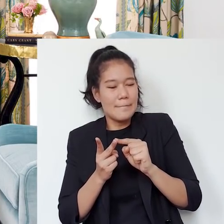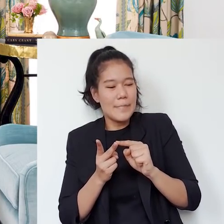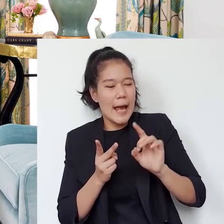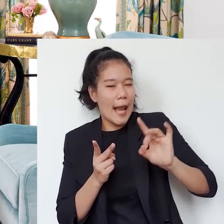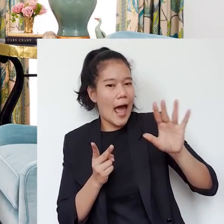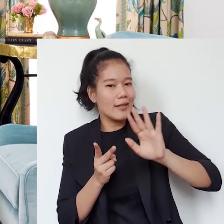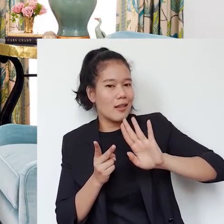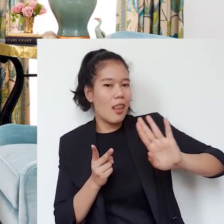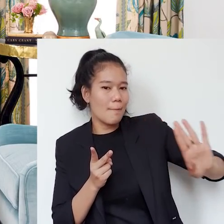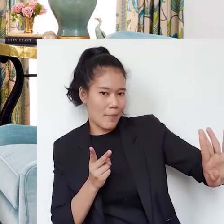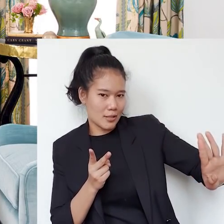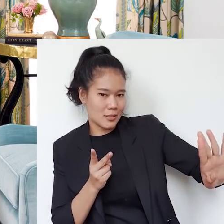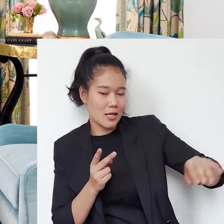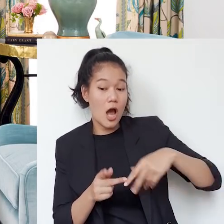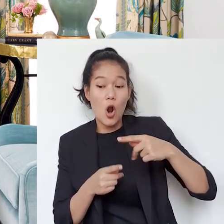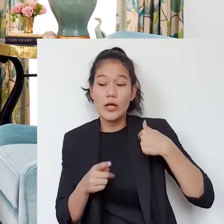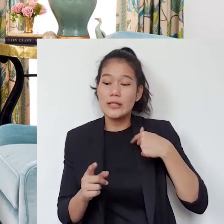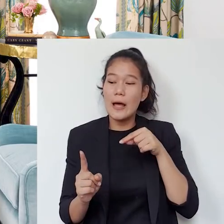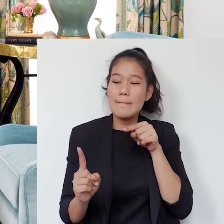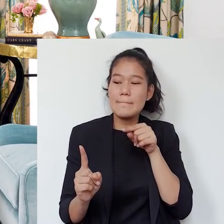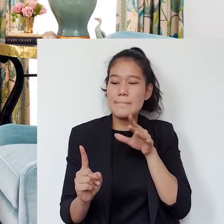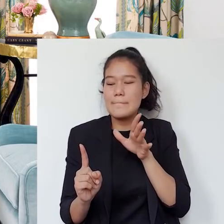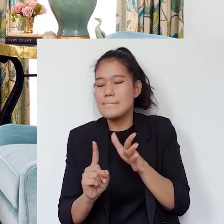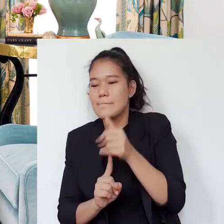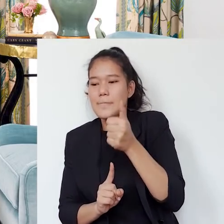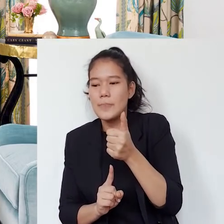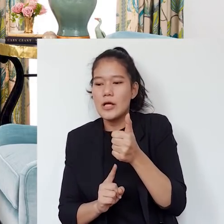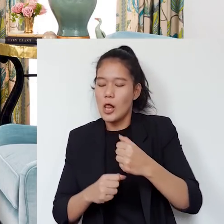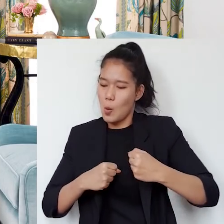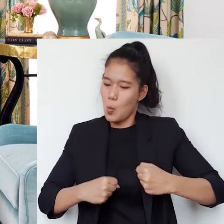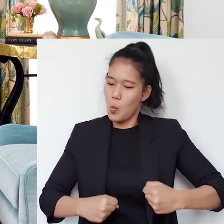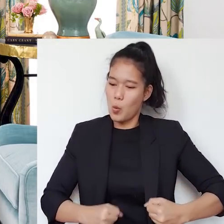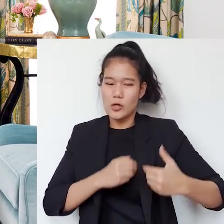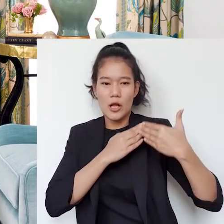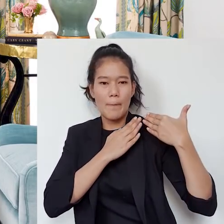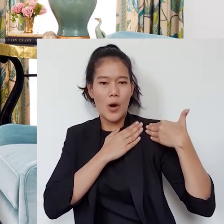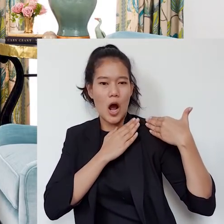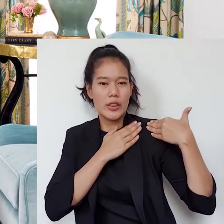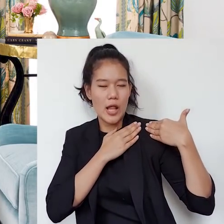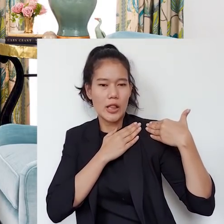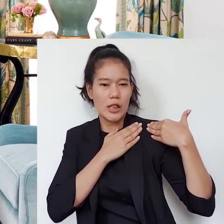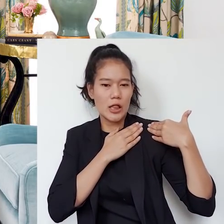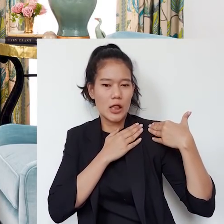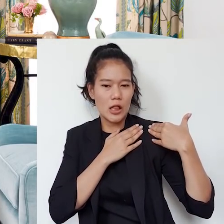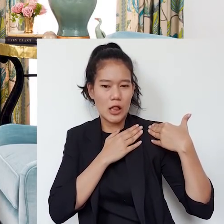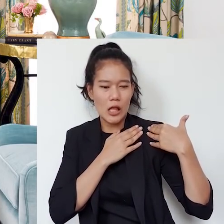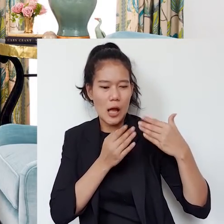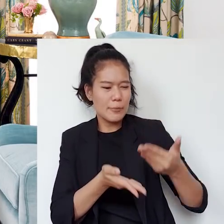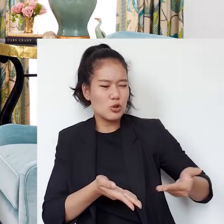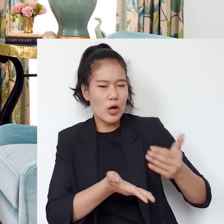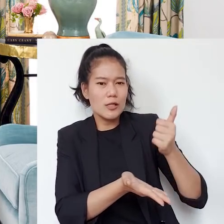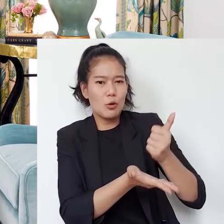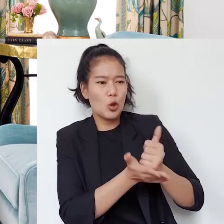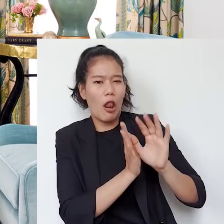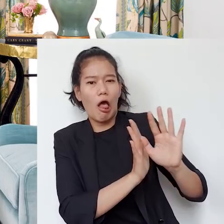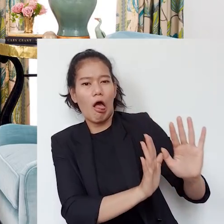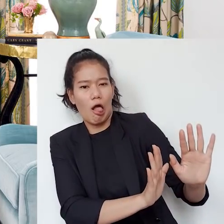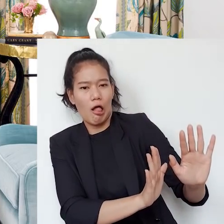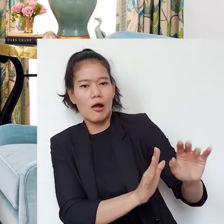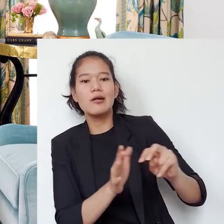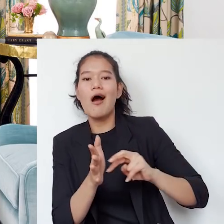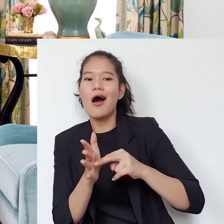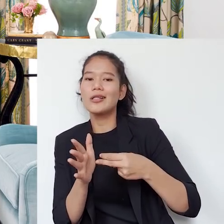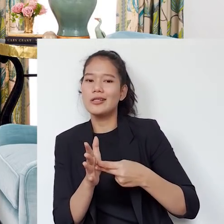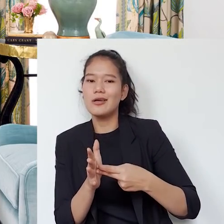kita memilih otoritas, senioritas, jabatan di atas kebenaran, maka saat itu juga